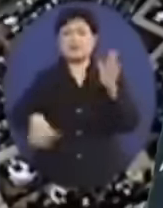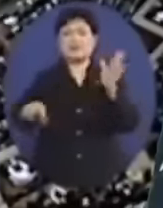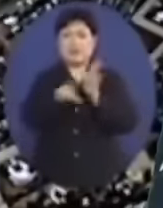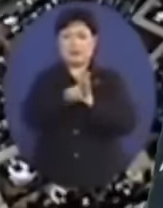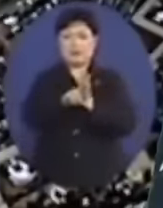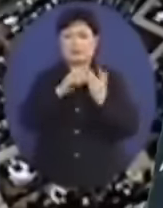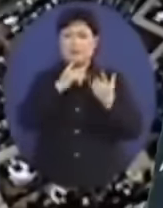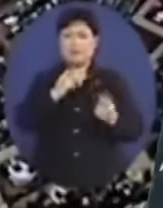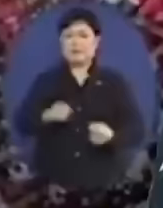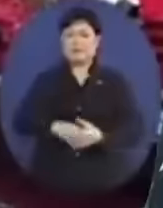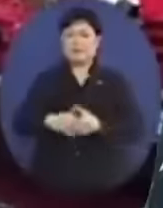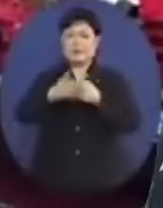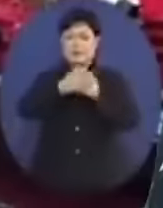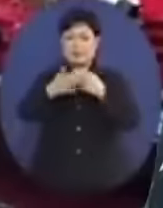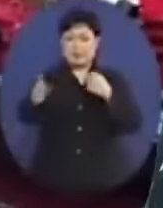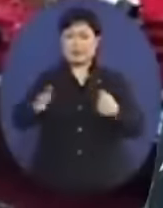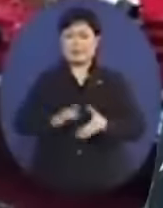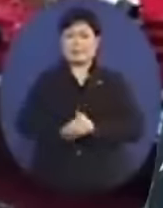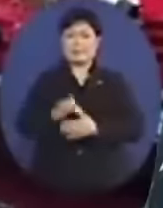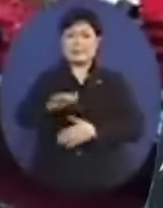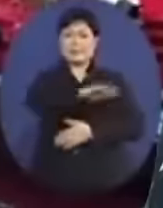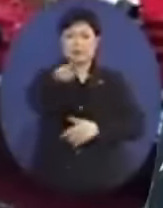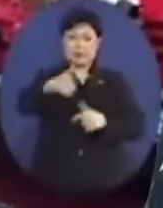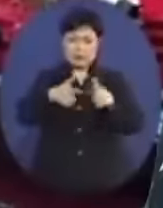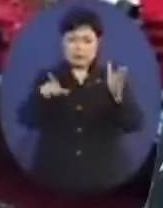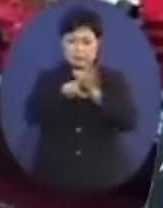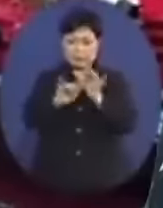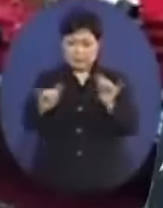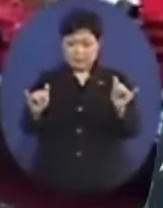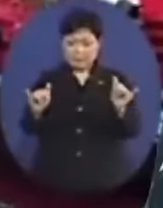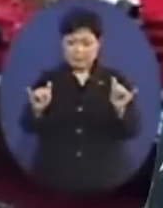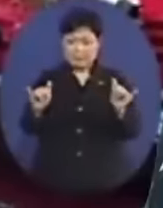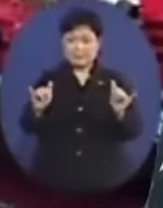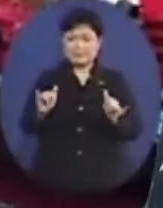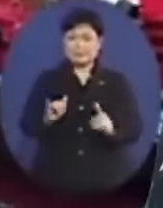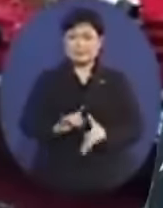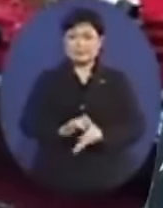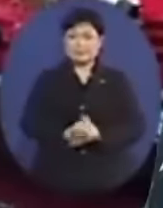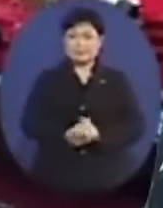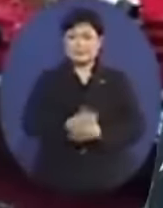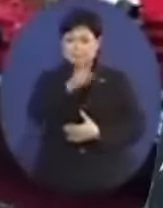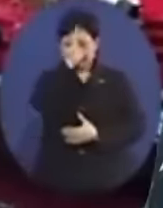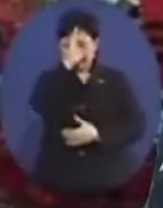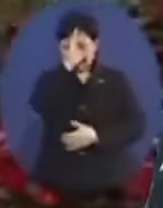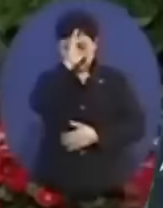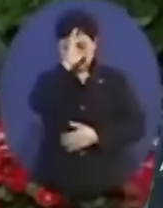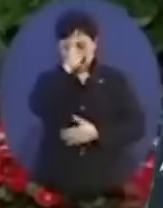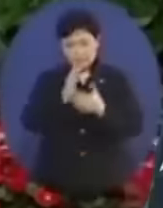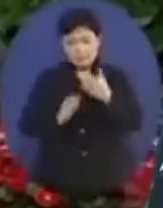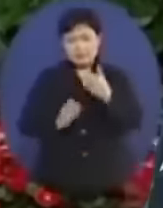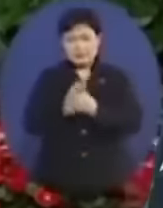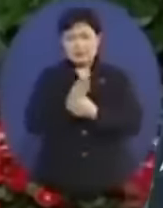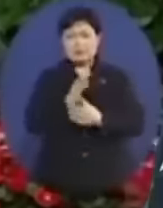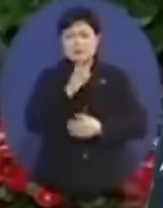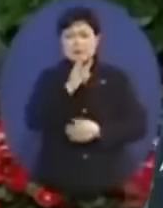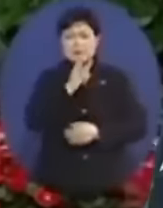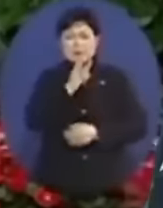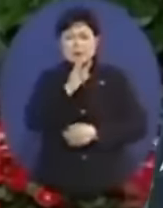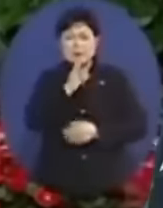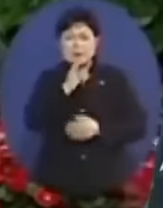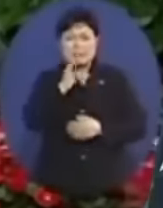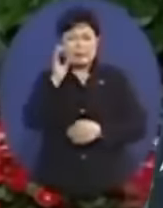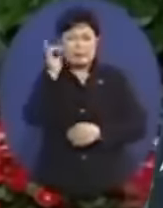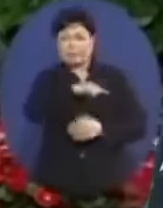하심이라 그러므로 우리 예수 믿는 사람이 병든 병든다는 것은 참 고약한